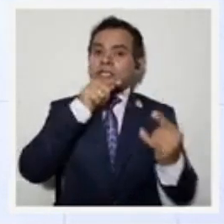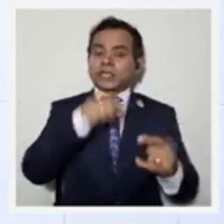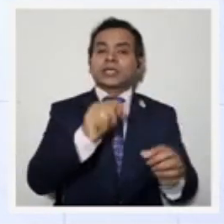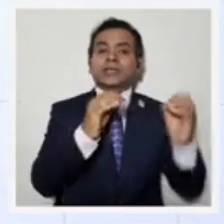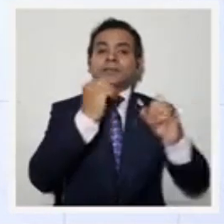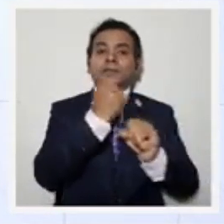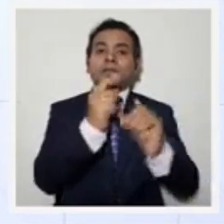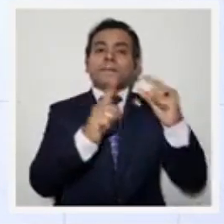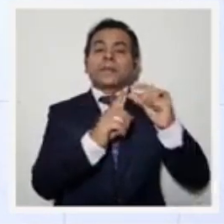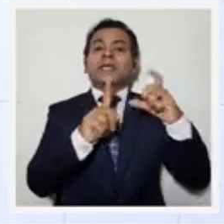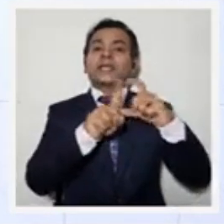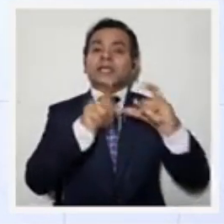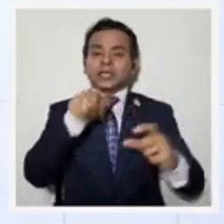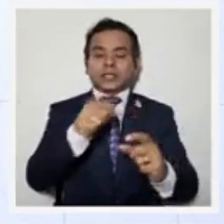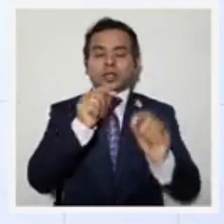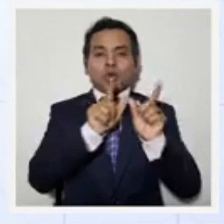ওয়েবসাইট